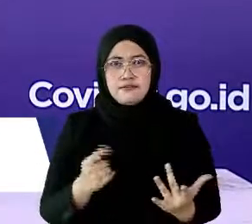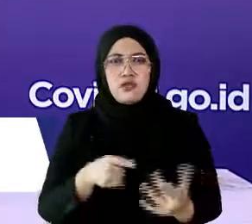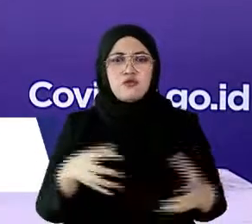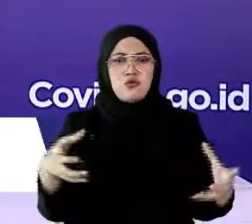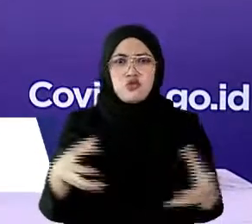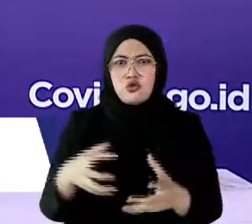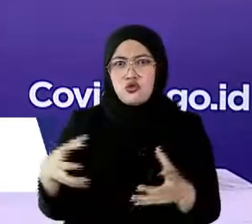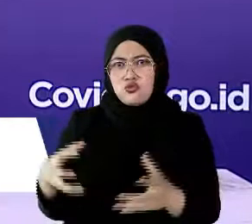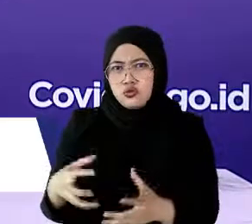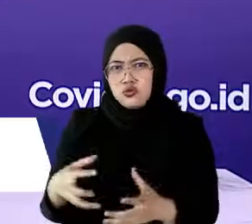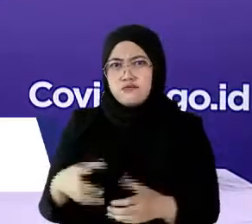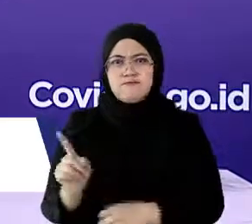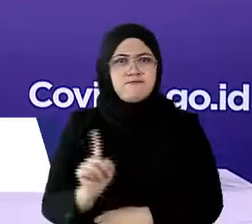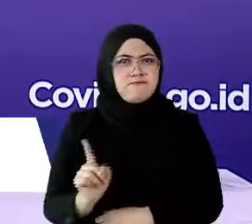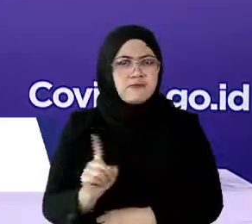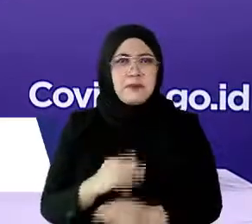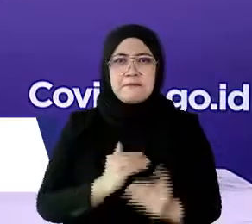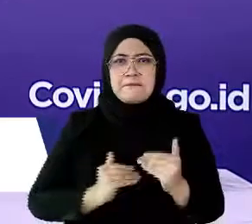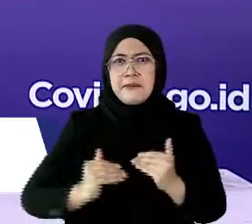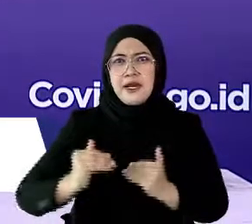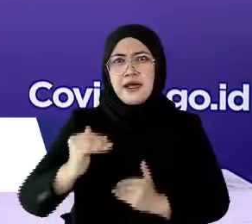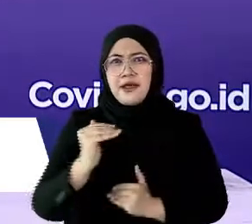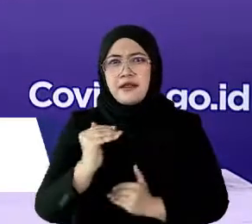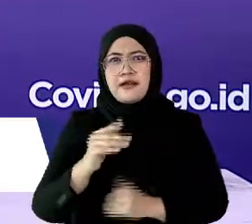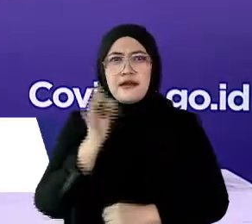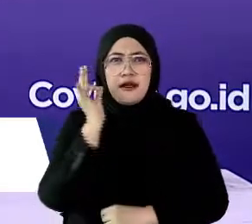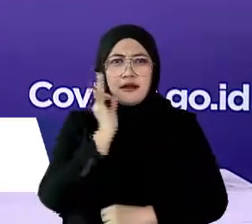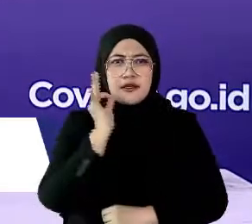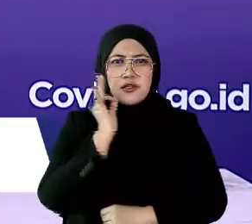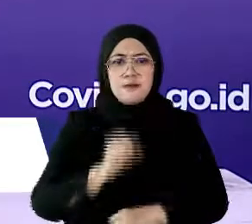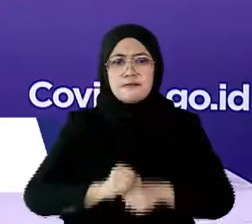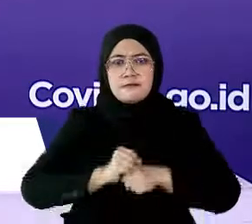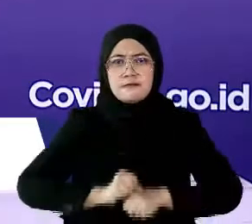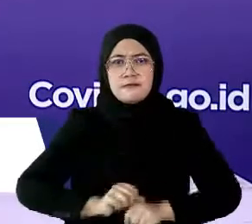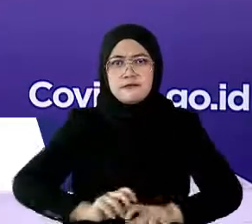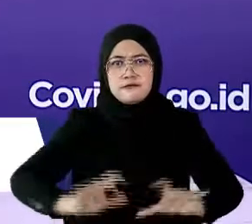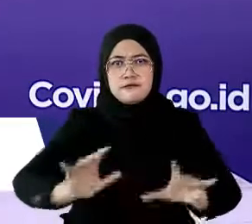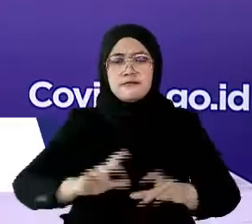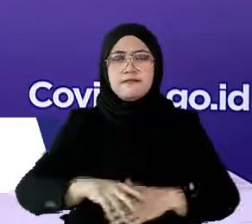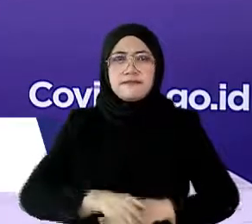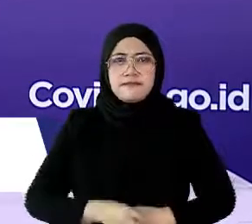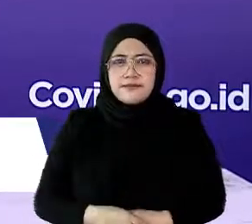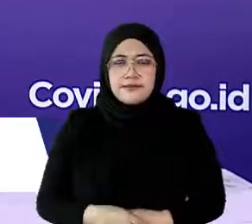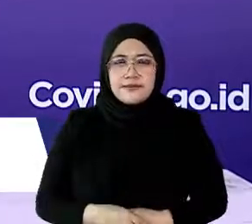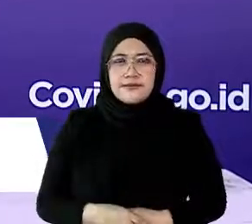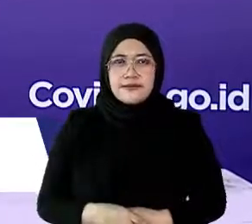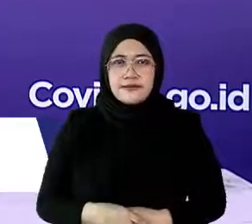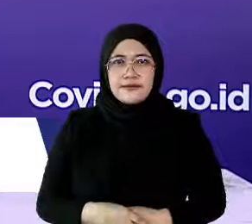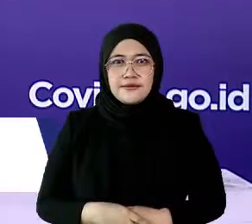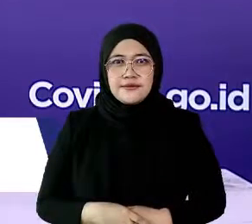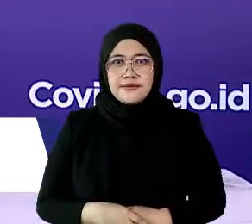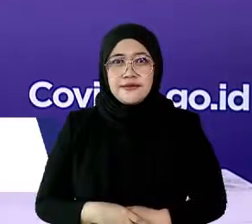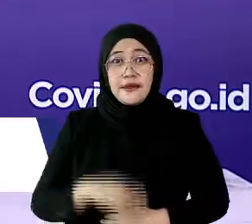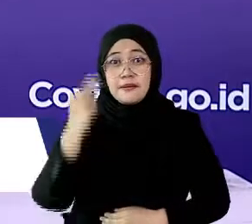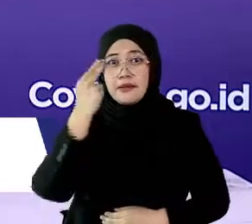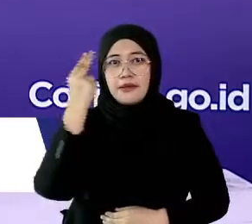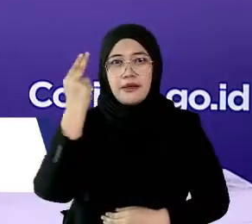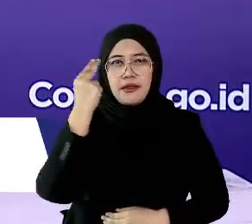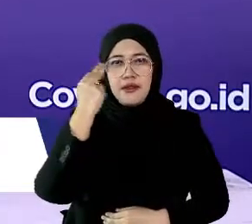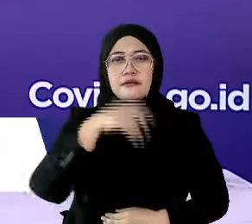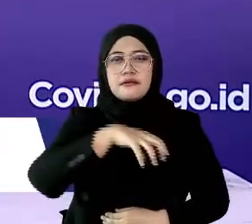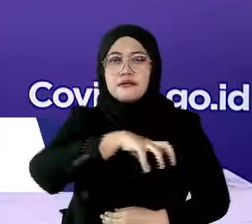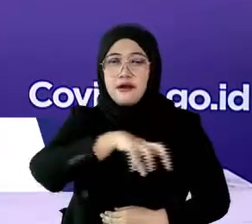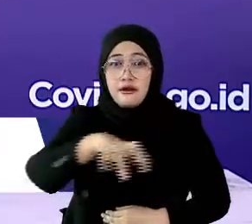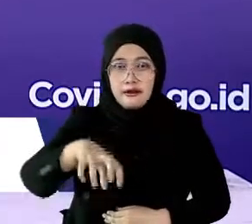menimbulkan kerumunan dan meningkatkan potensi penularan yang ada untuk itu pemerintah daerah